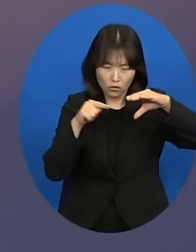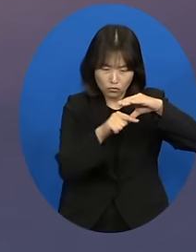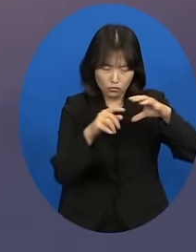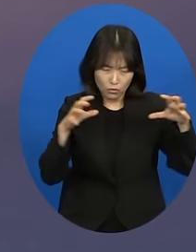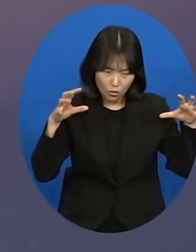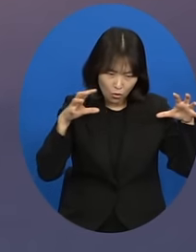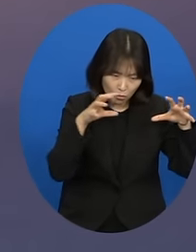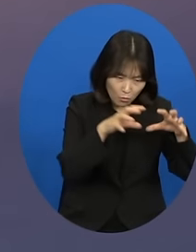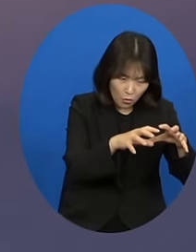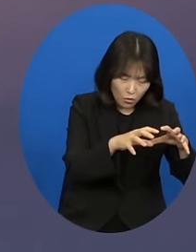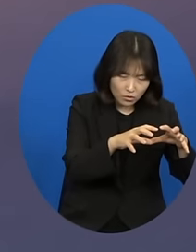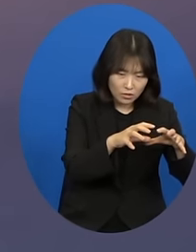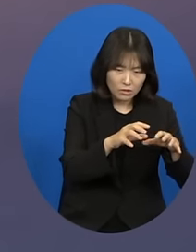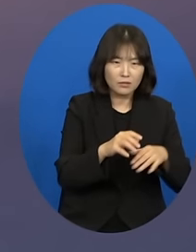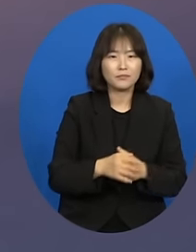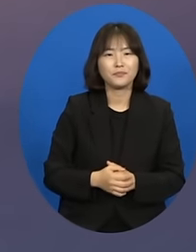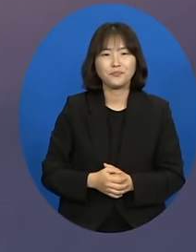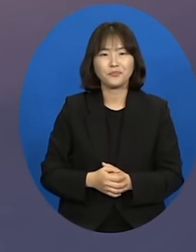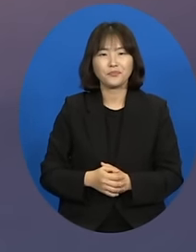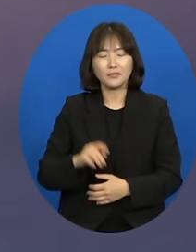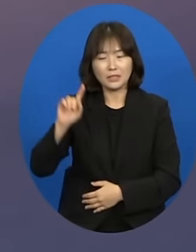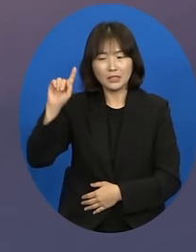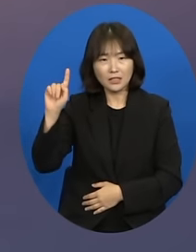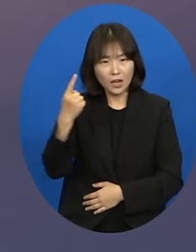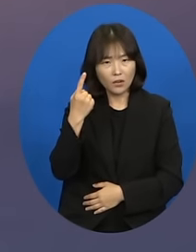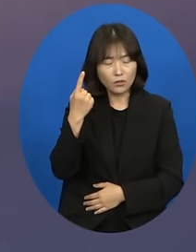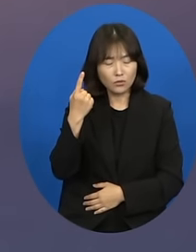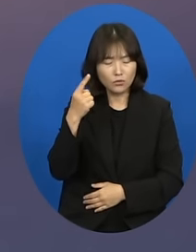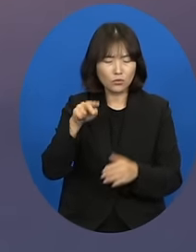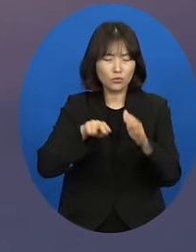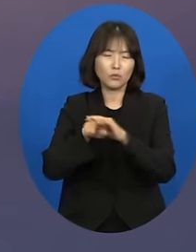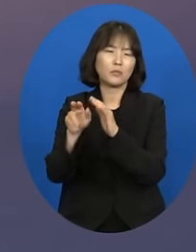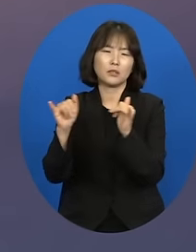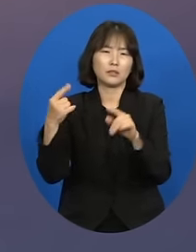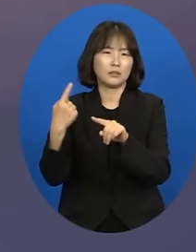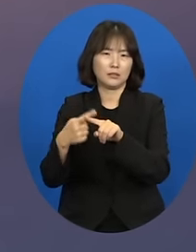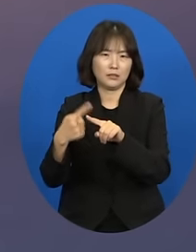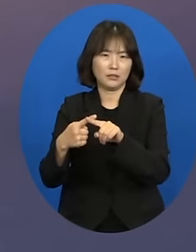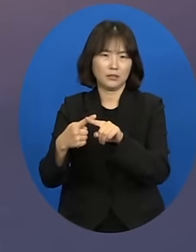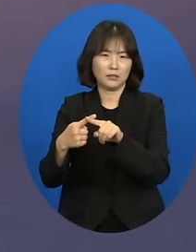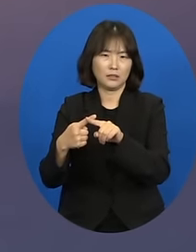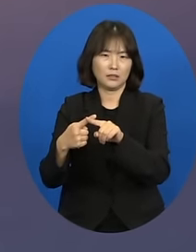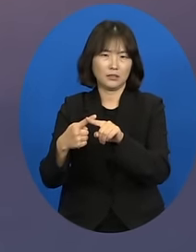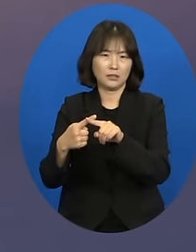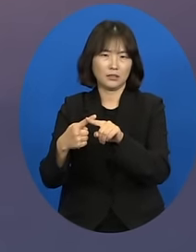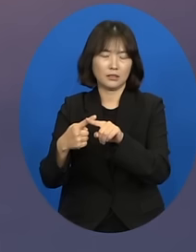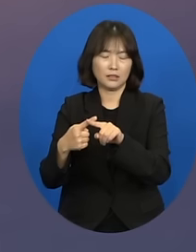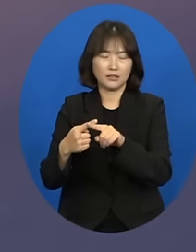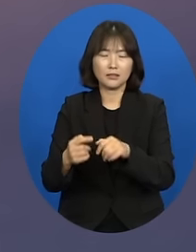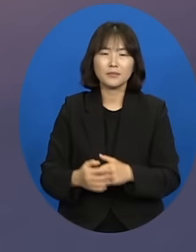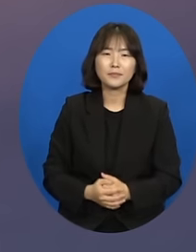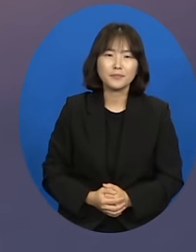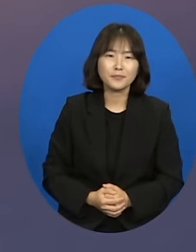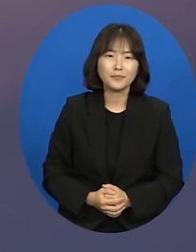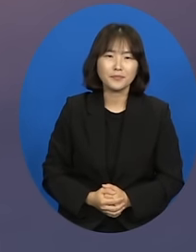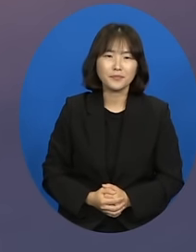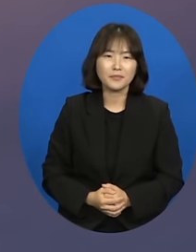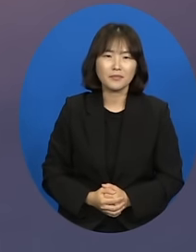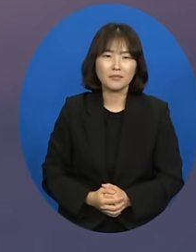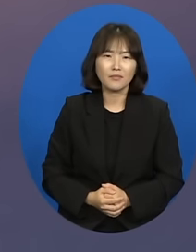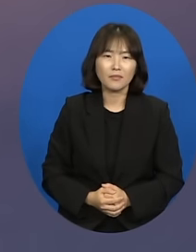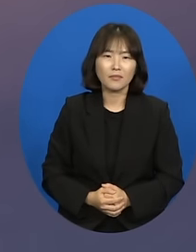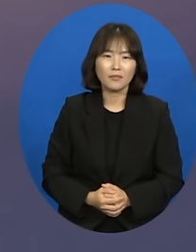다윗도 도망자였는데, 다윗도 자기의 몸이, 자기의 안위가 위태한 순간이었는데